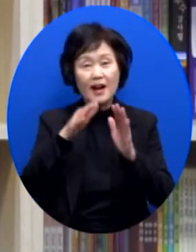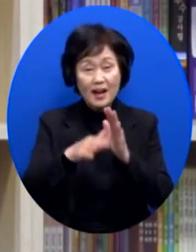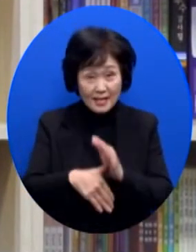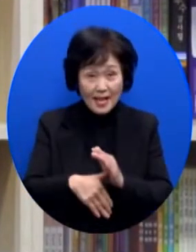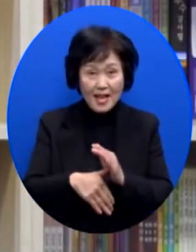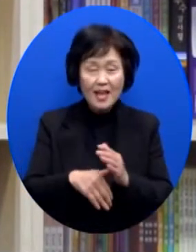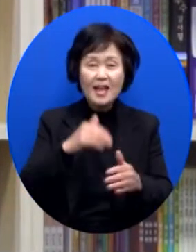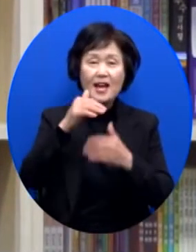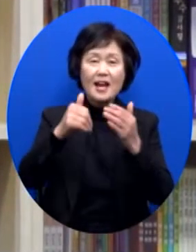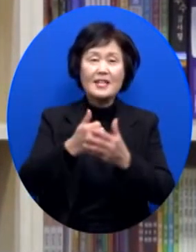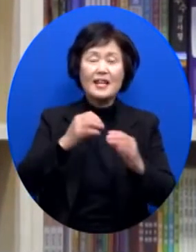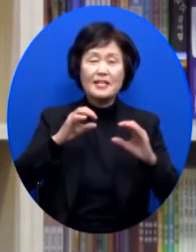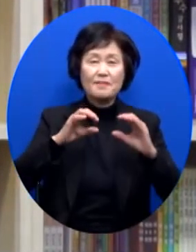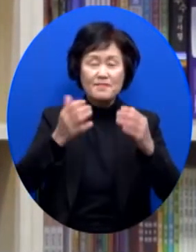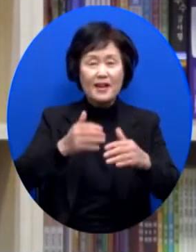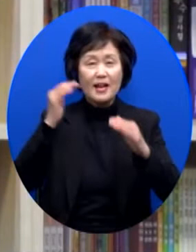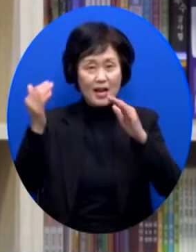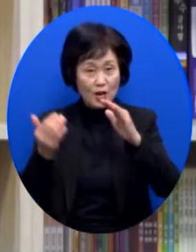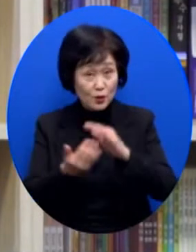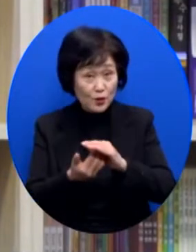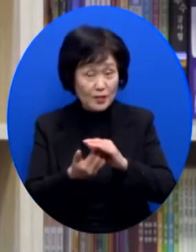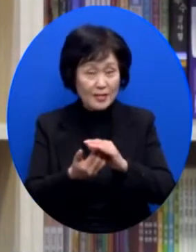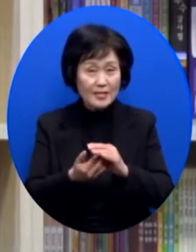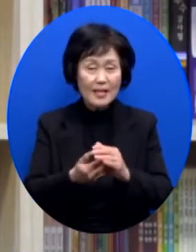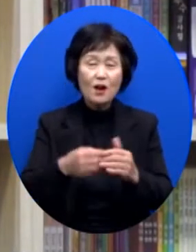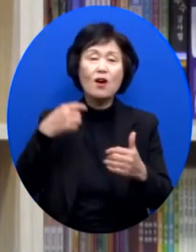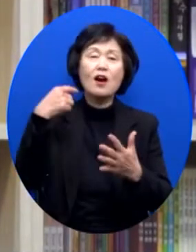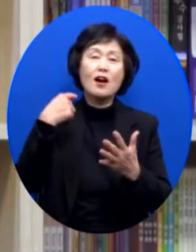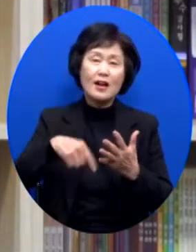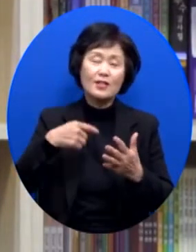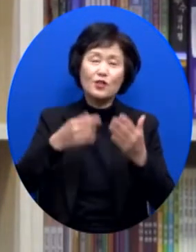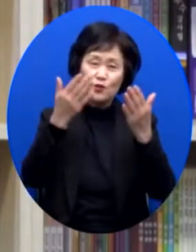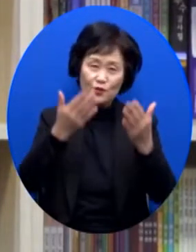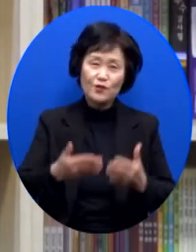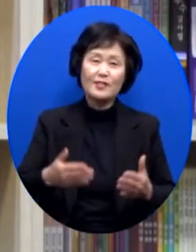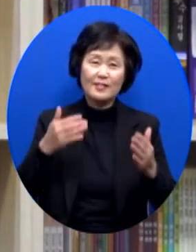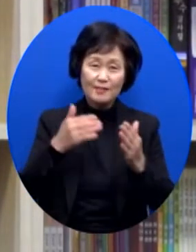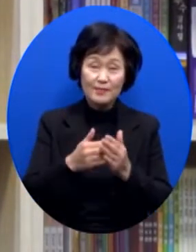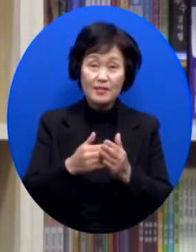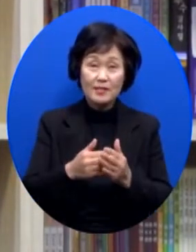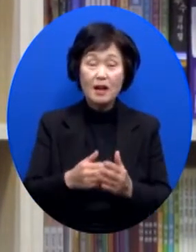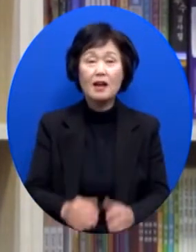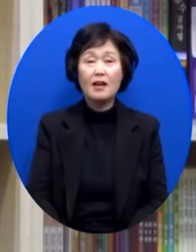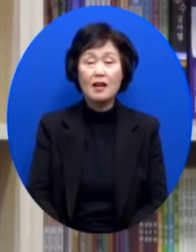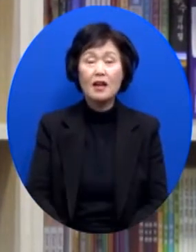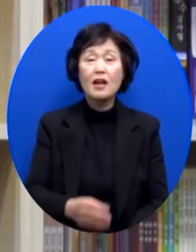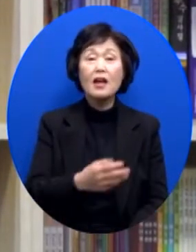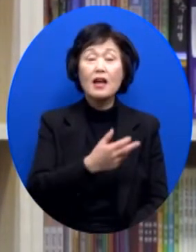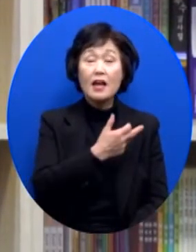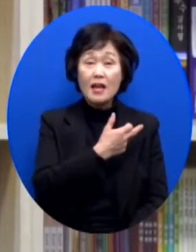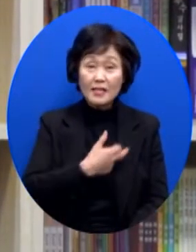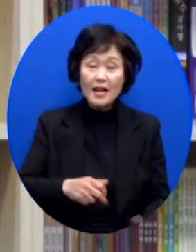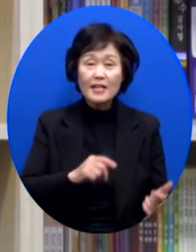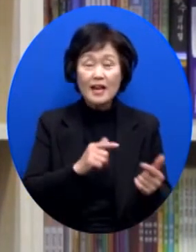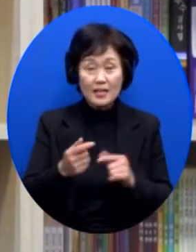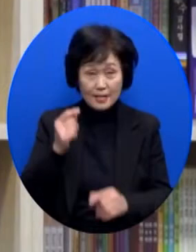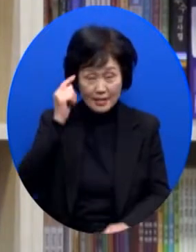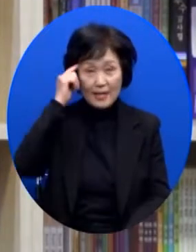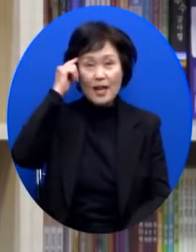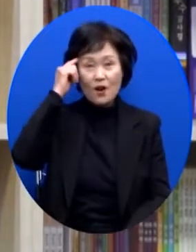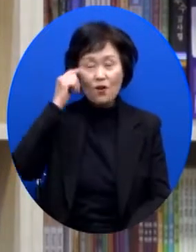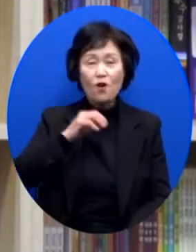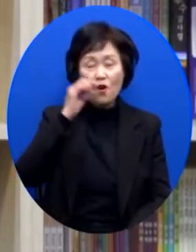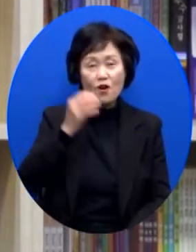이루어 진다 가르쳐 주신 거죠 그래서 제자들 깨닫고 성령의 권능